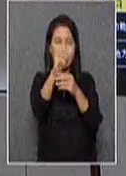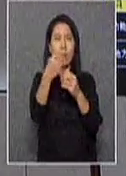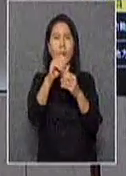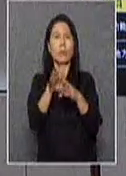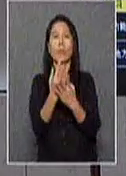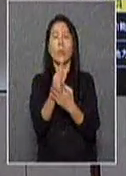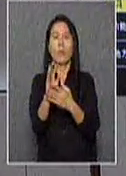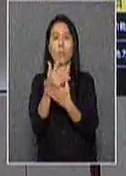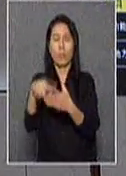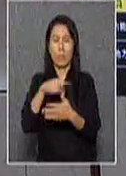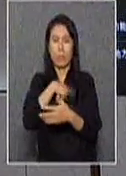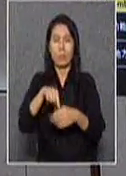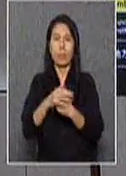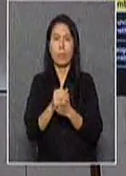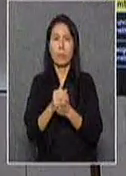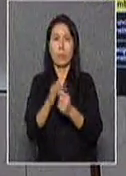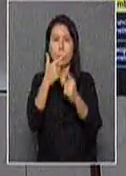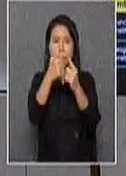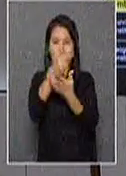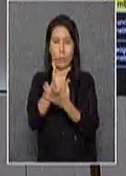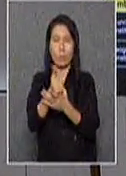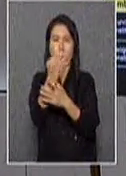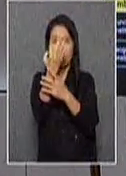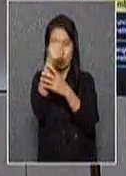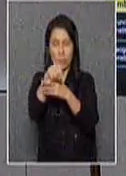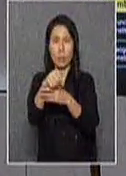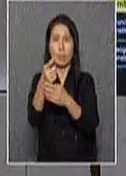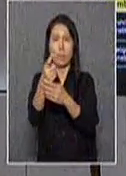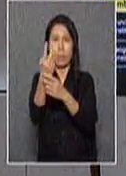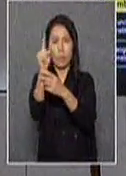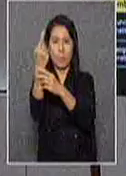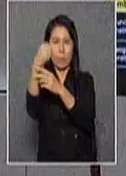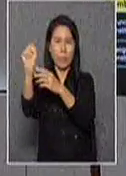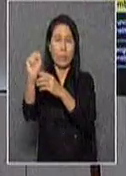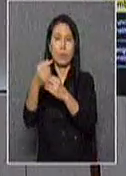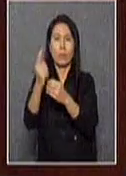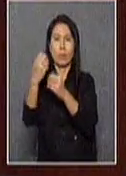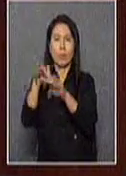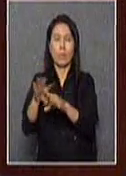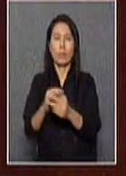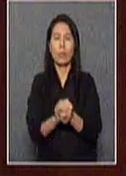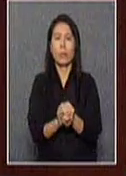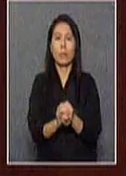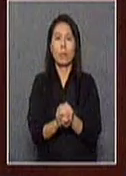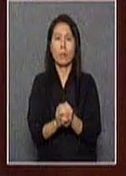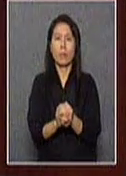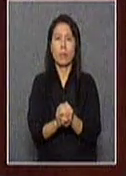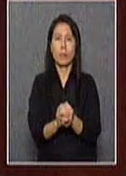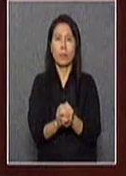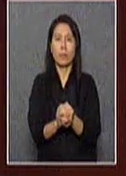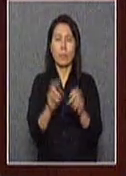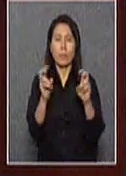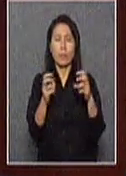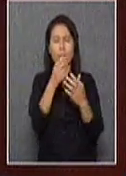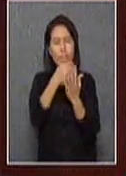直接選舉產生的議員，18位出席，3位贊成，11位反對，1位棄權。議題未獲得